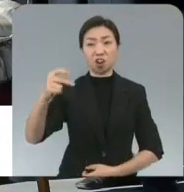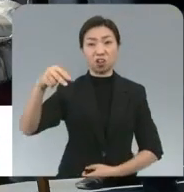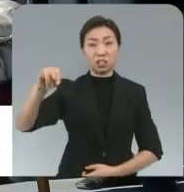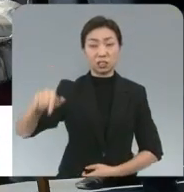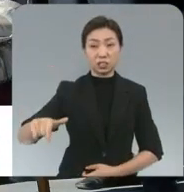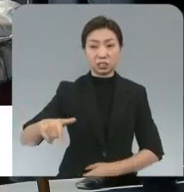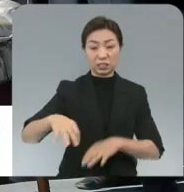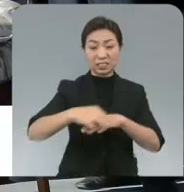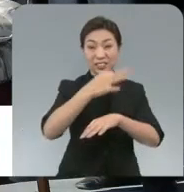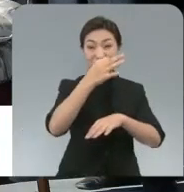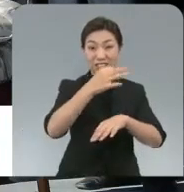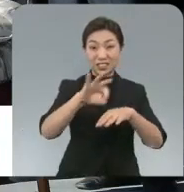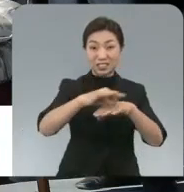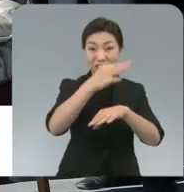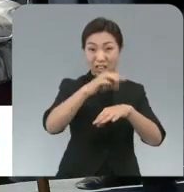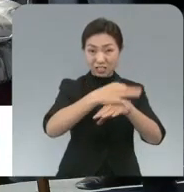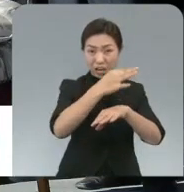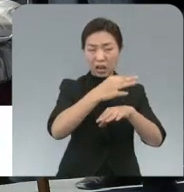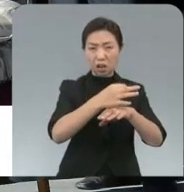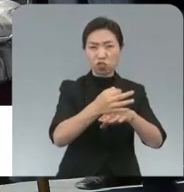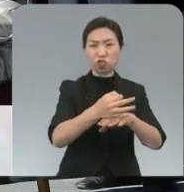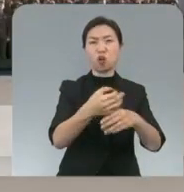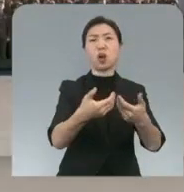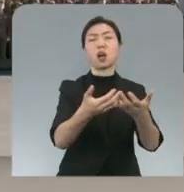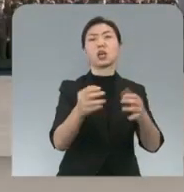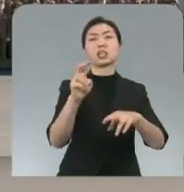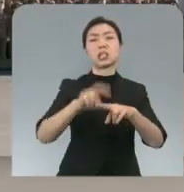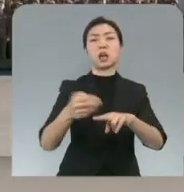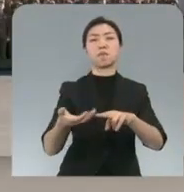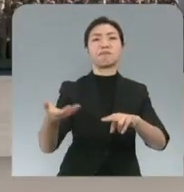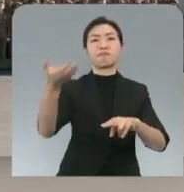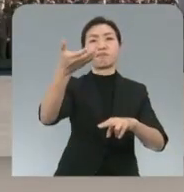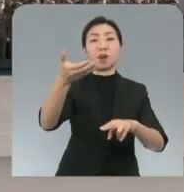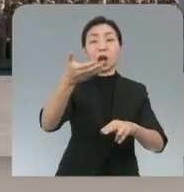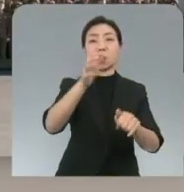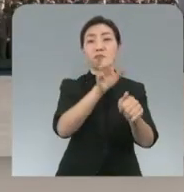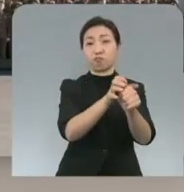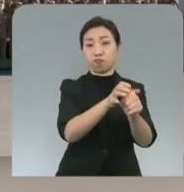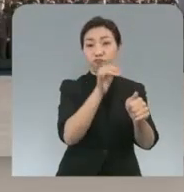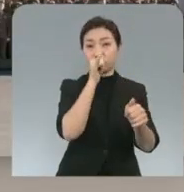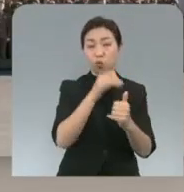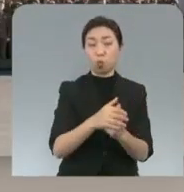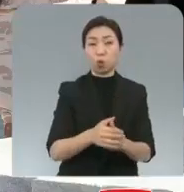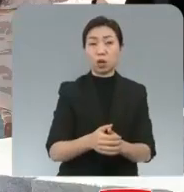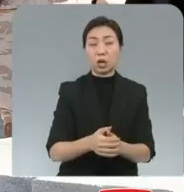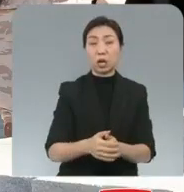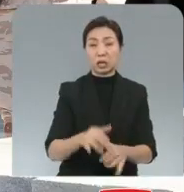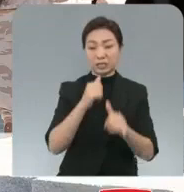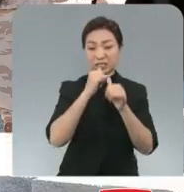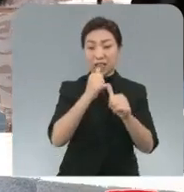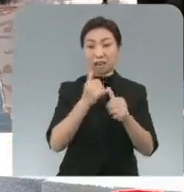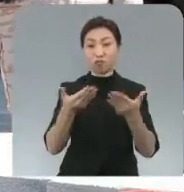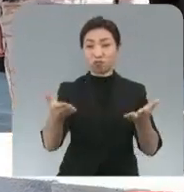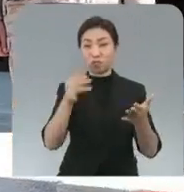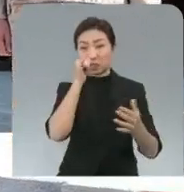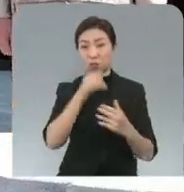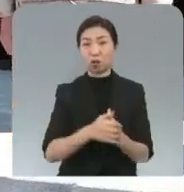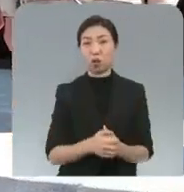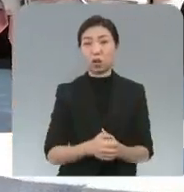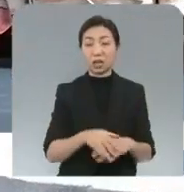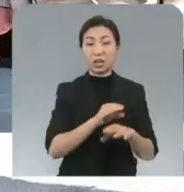核兵器の開発に熱中する独裁者としてのイメージを和らげる狙いがあるとの見方を示していました